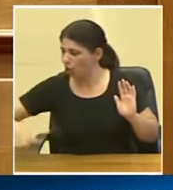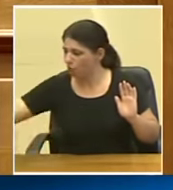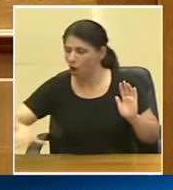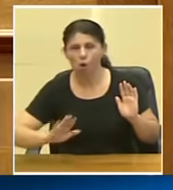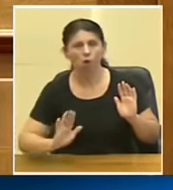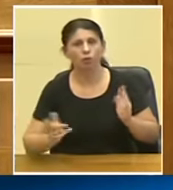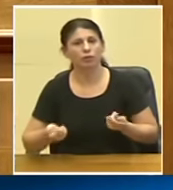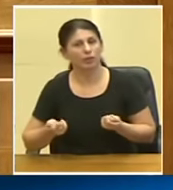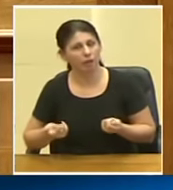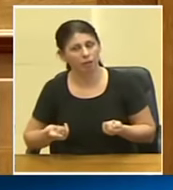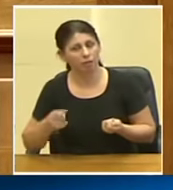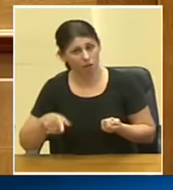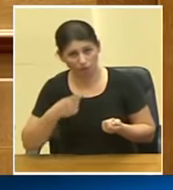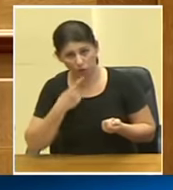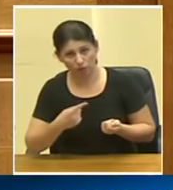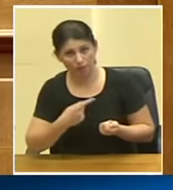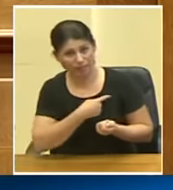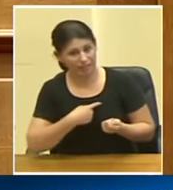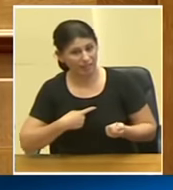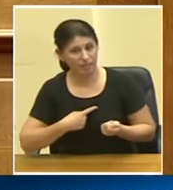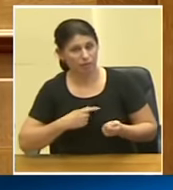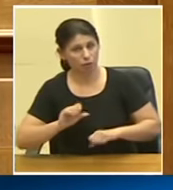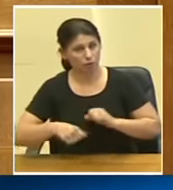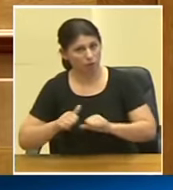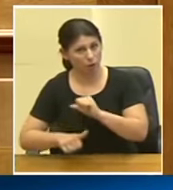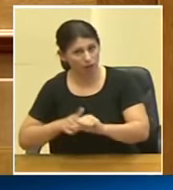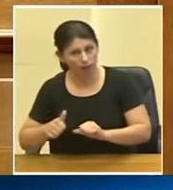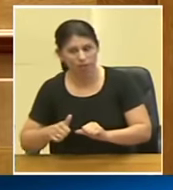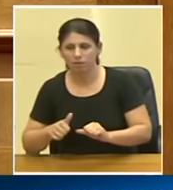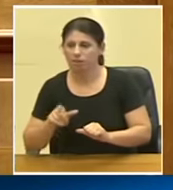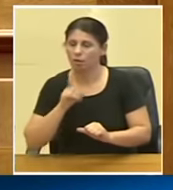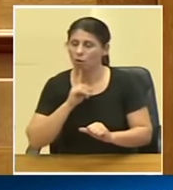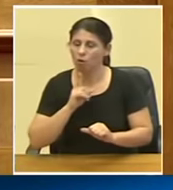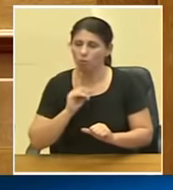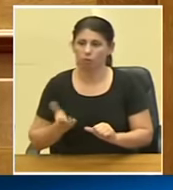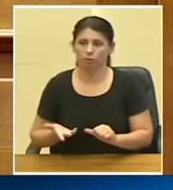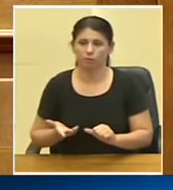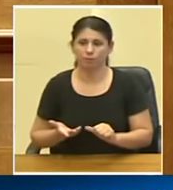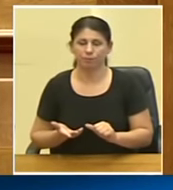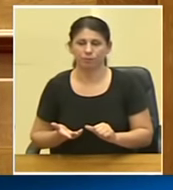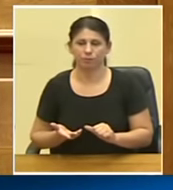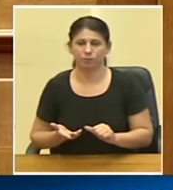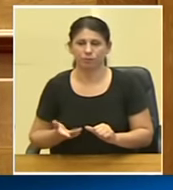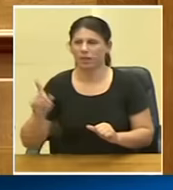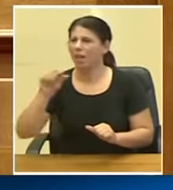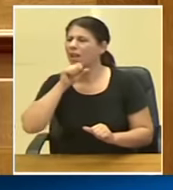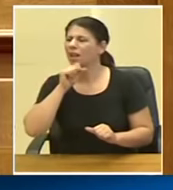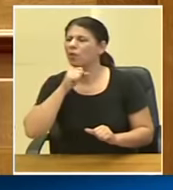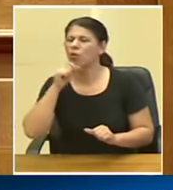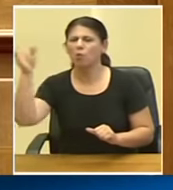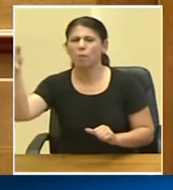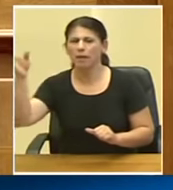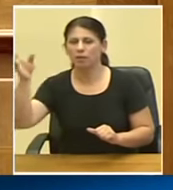τι θα κάνουμε». Αυτό λέει η ηγεσία του Κινάλ. Δηλαδή είναι σαν ο Βαρθελομαίος να βάλει τους ανθρώπους